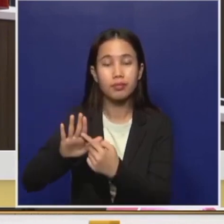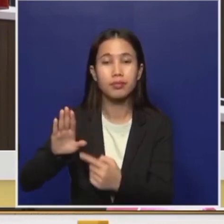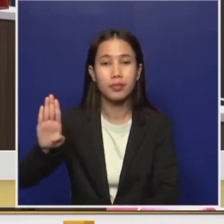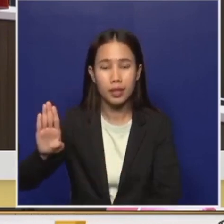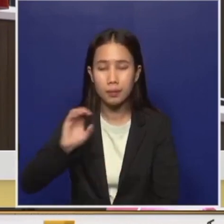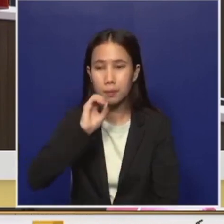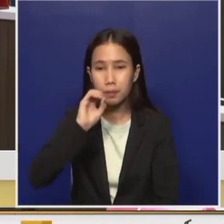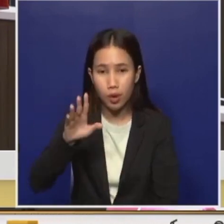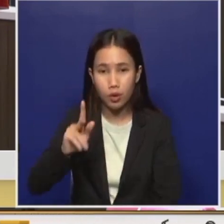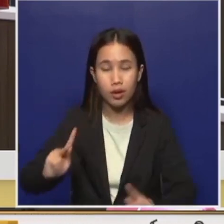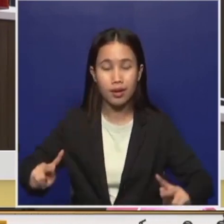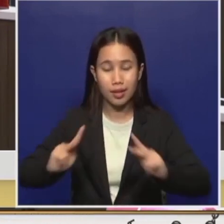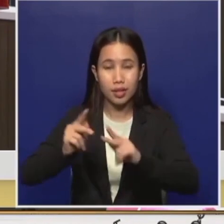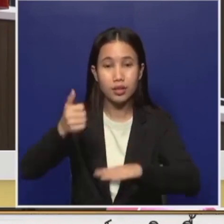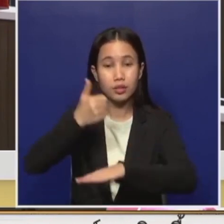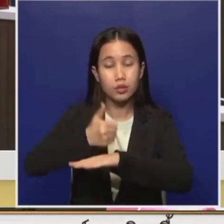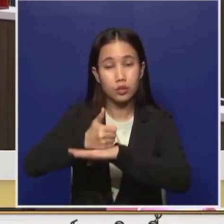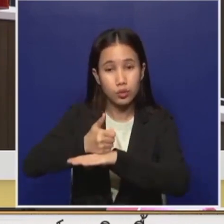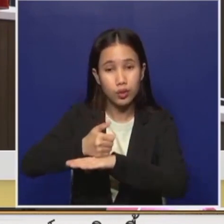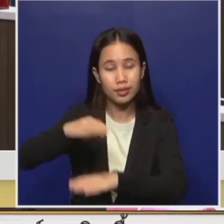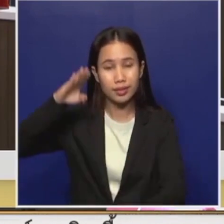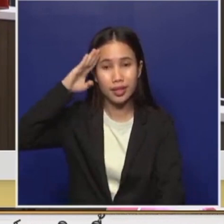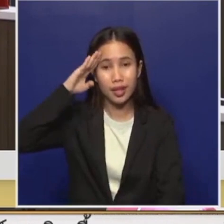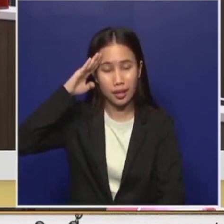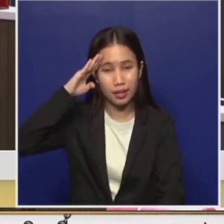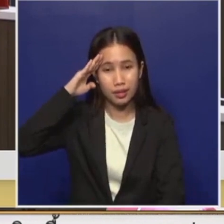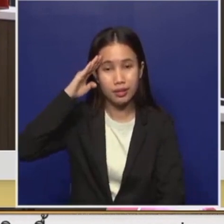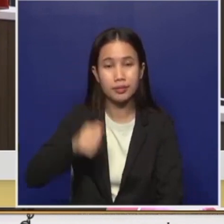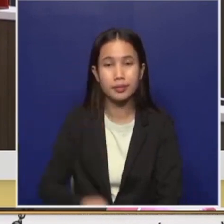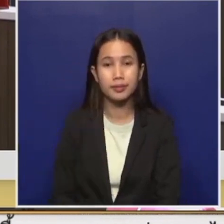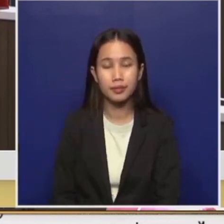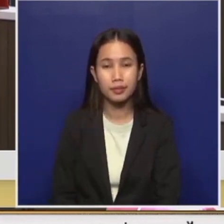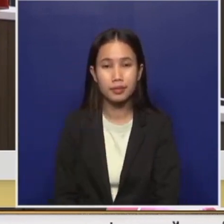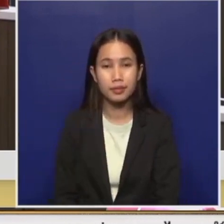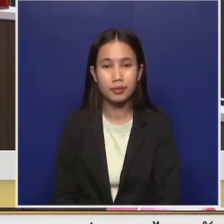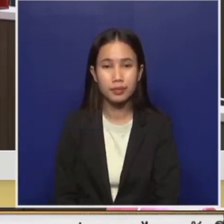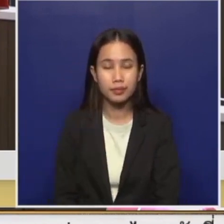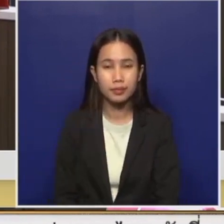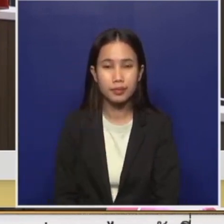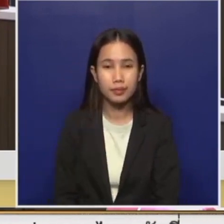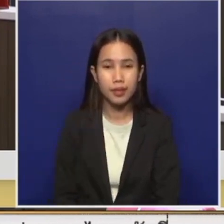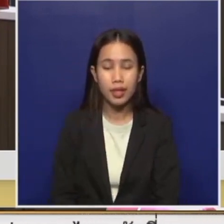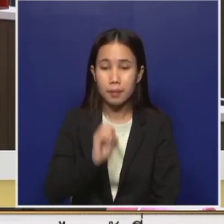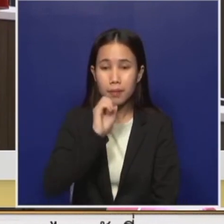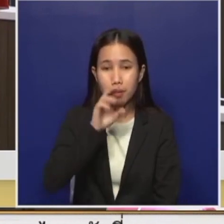ร้องถึงรบตวาการกษูมกระหมด้นะครับท่บเอกประวทในขนาดนั้นเงีบครับไปร้องกองปรับกองปรบอนคดีไป